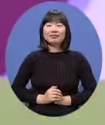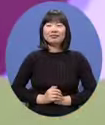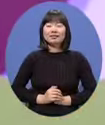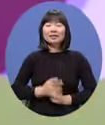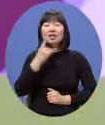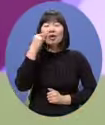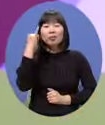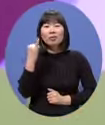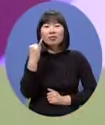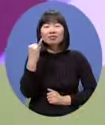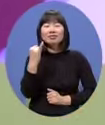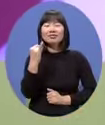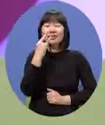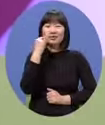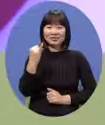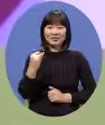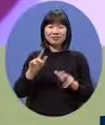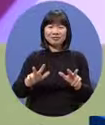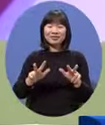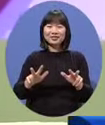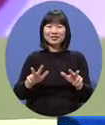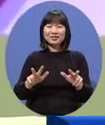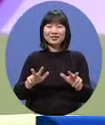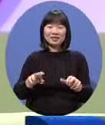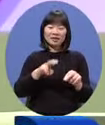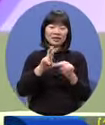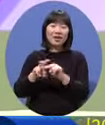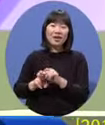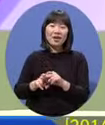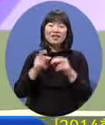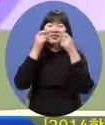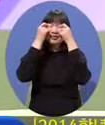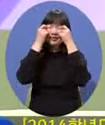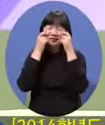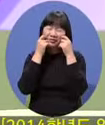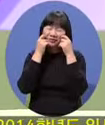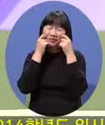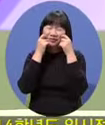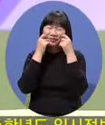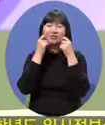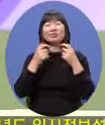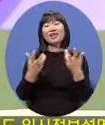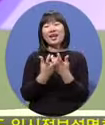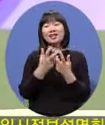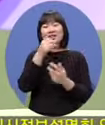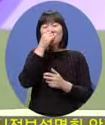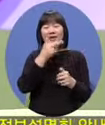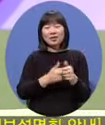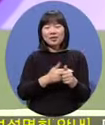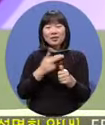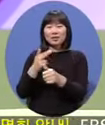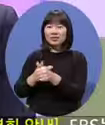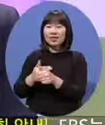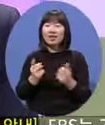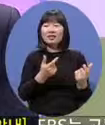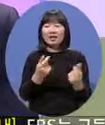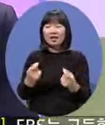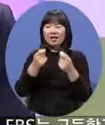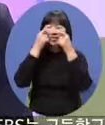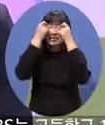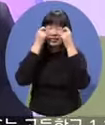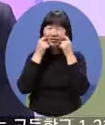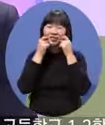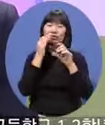아, 어머니. 그러게. 어머니가 지금 잘 우는 거야. 눈물 받아요. 그러게. 지금 선생님까지 교수님까지 지금 눈물을